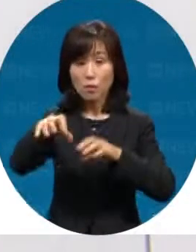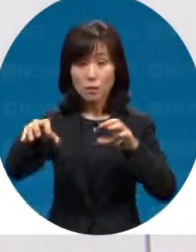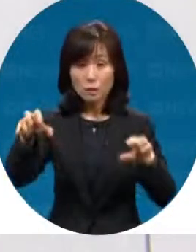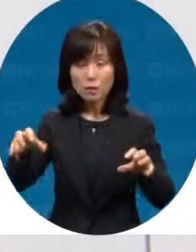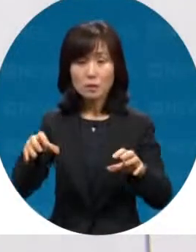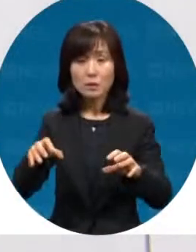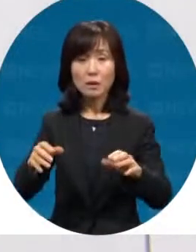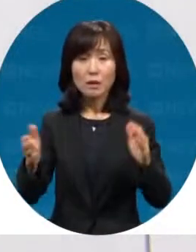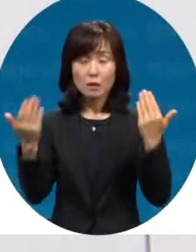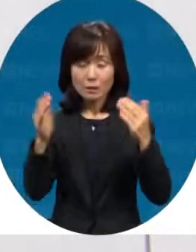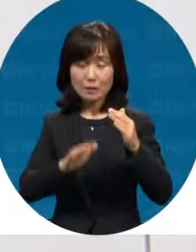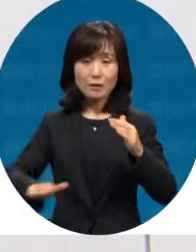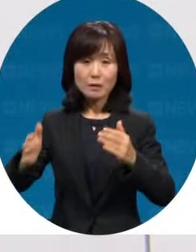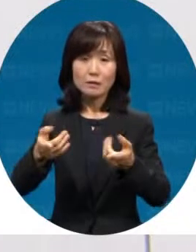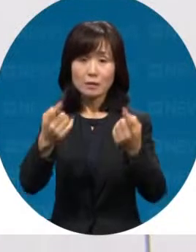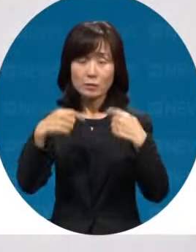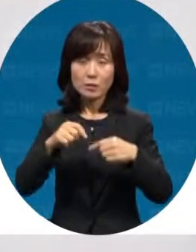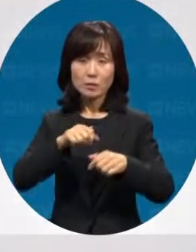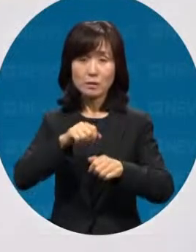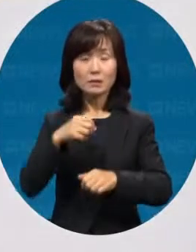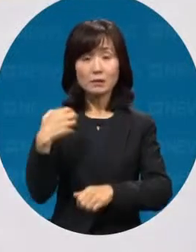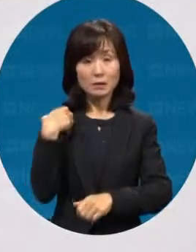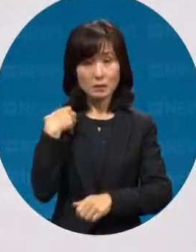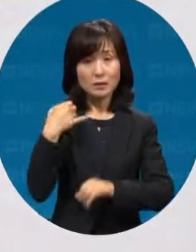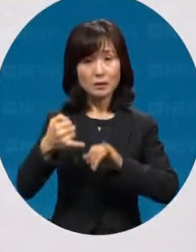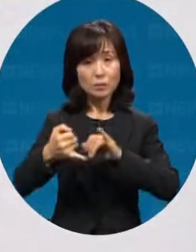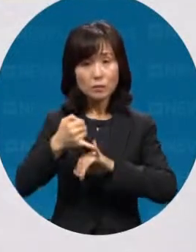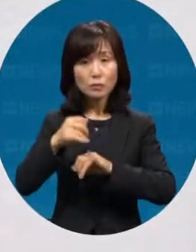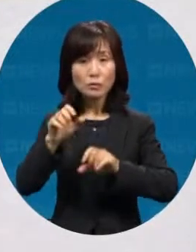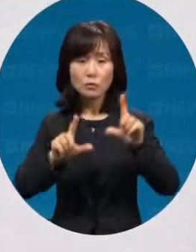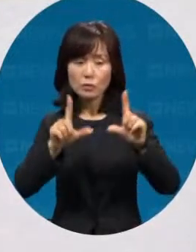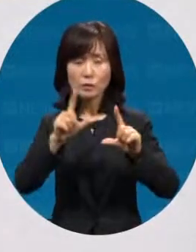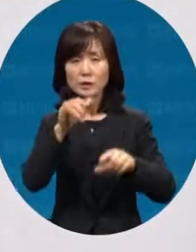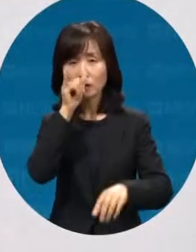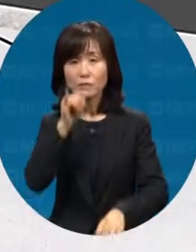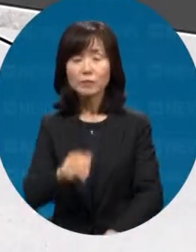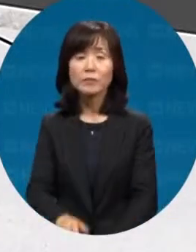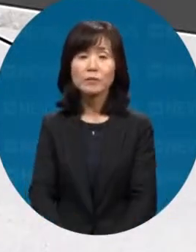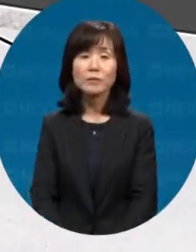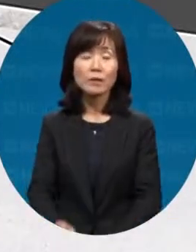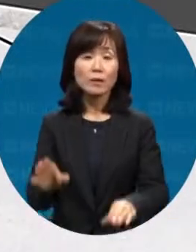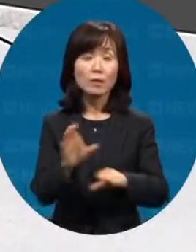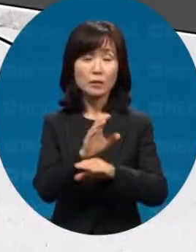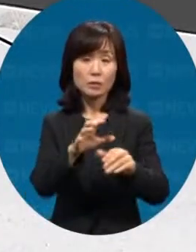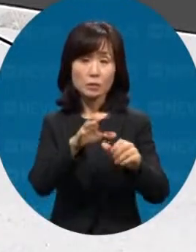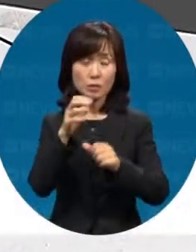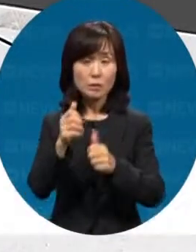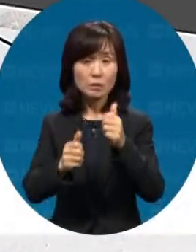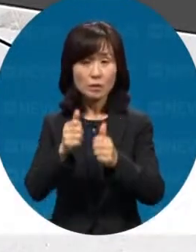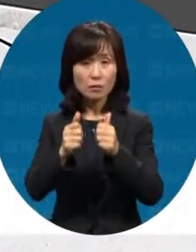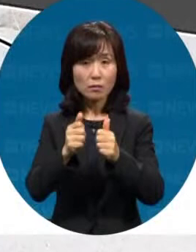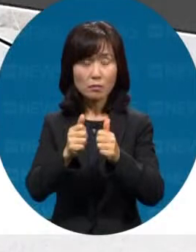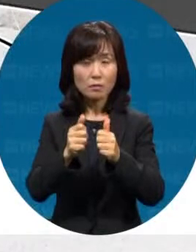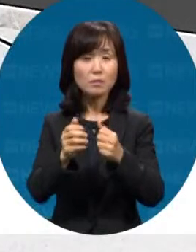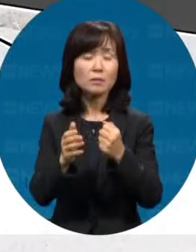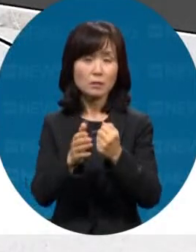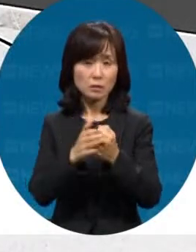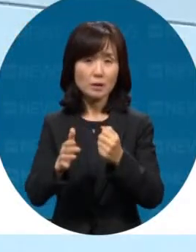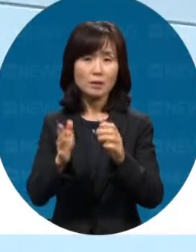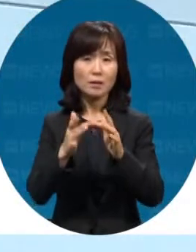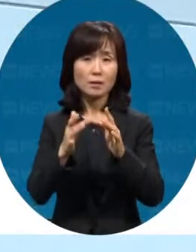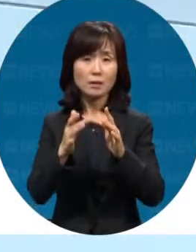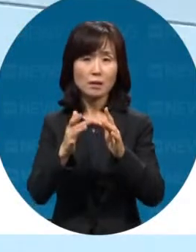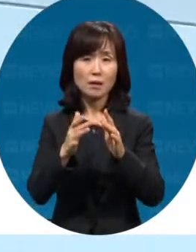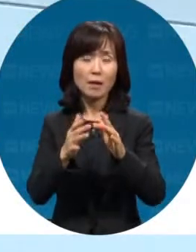모든 학교가 참여하도록 의무 하하의 움직임을 보이고 있습니다 컴퓨터 기반 평가 의 특성상 전산장애 에